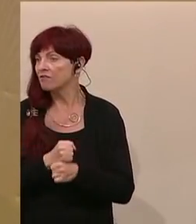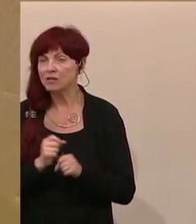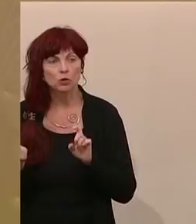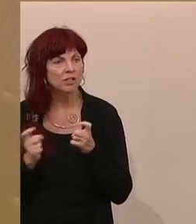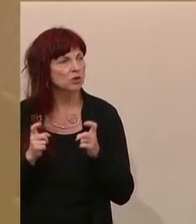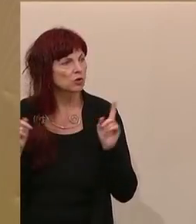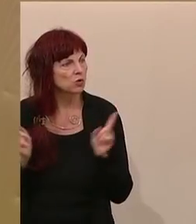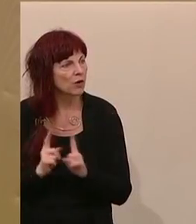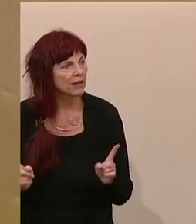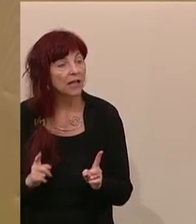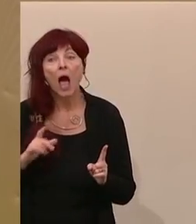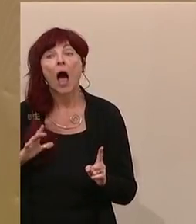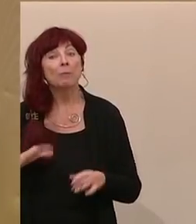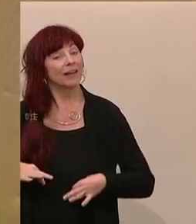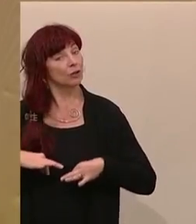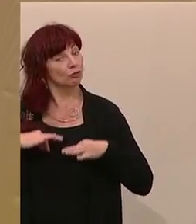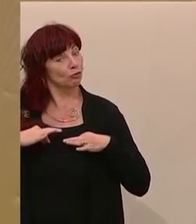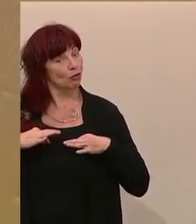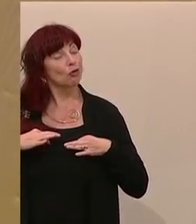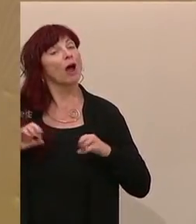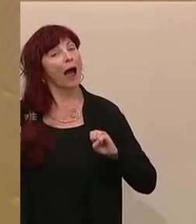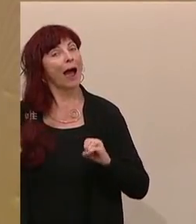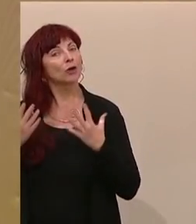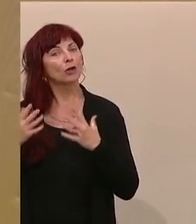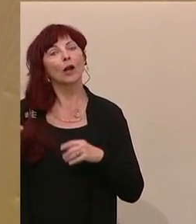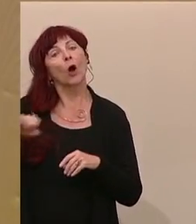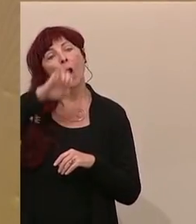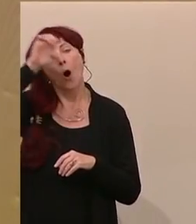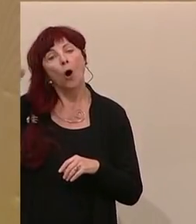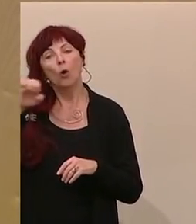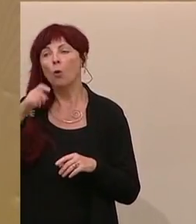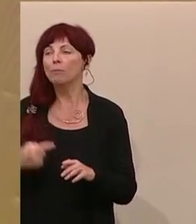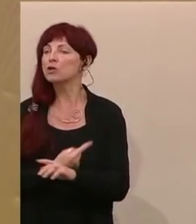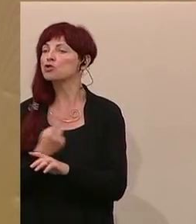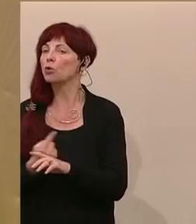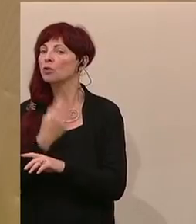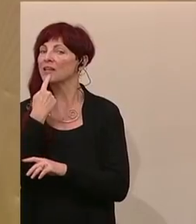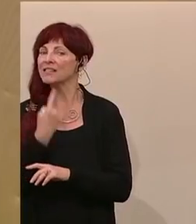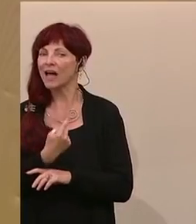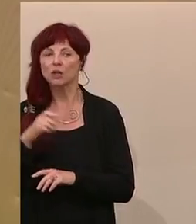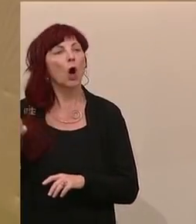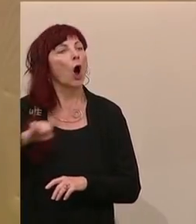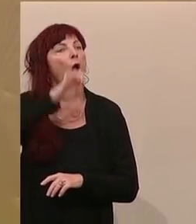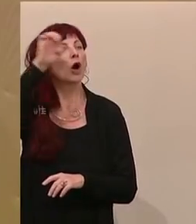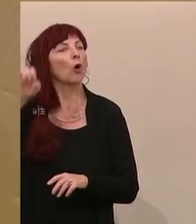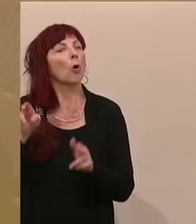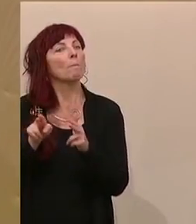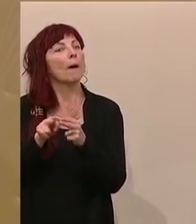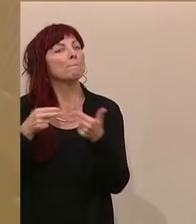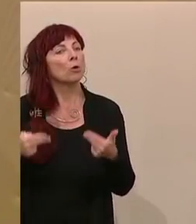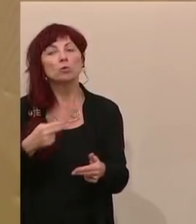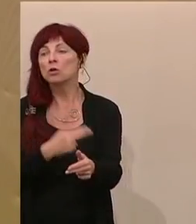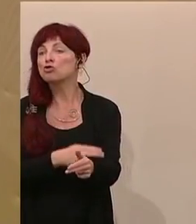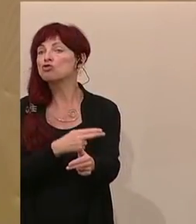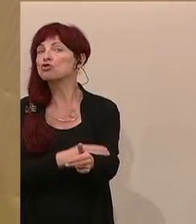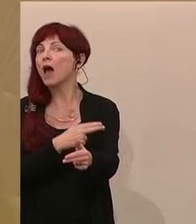der aktuellen Europastunde dafür einzutreten, dass Europa ein Bundesstaat wird und Österreich abgeschafft